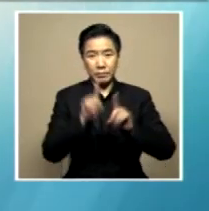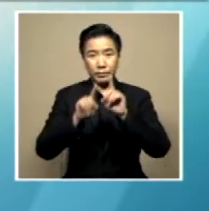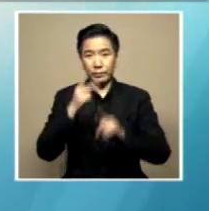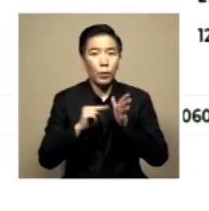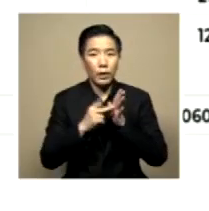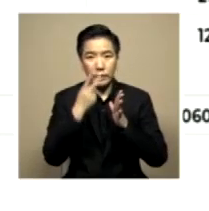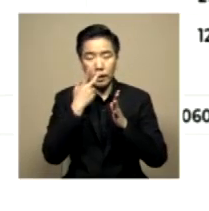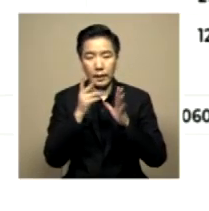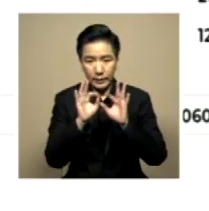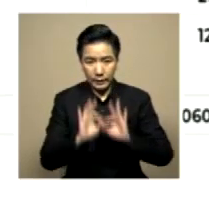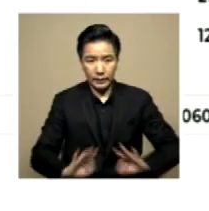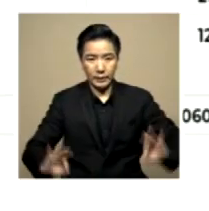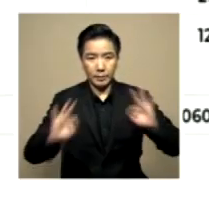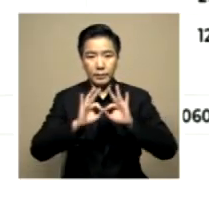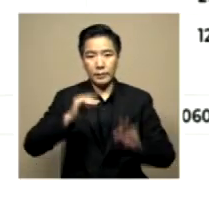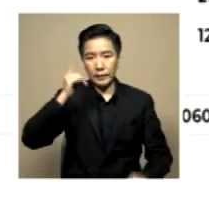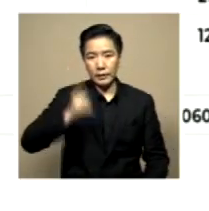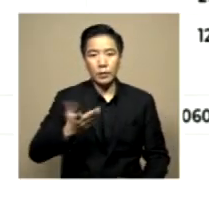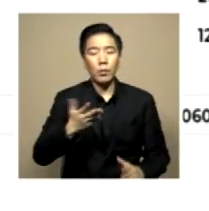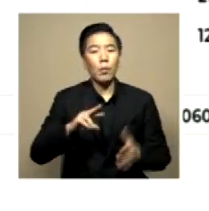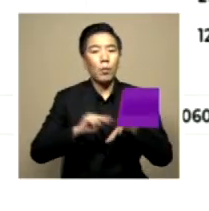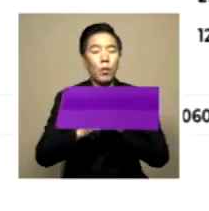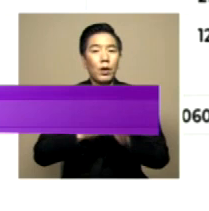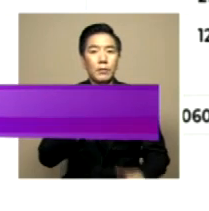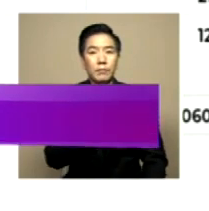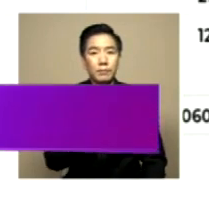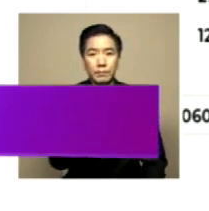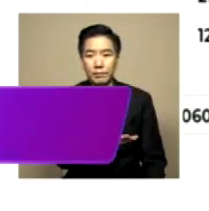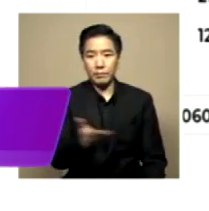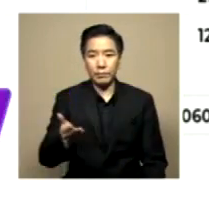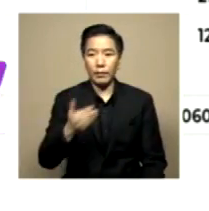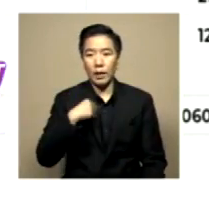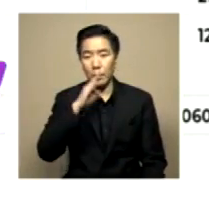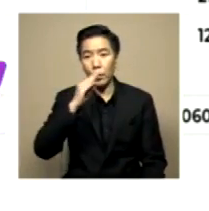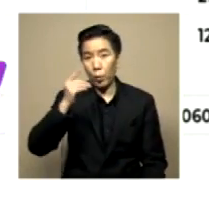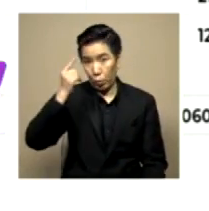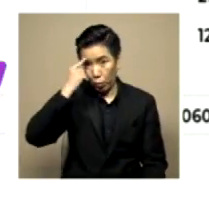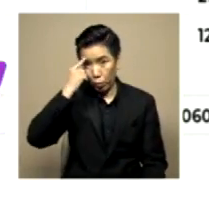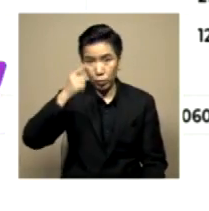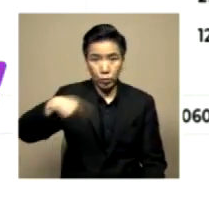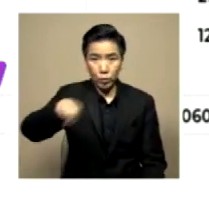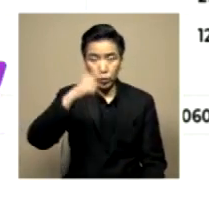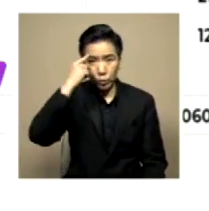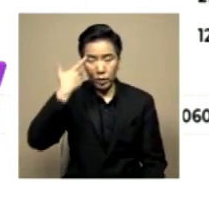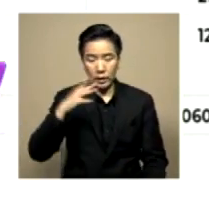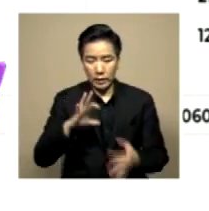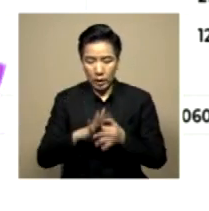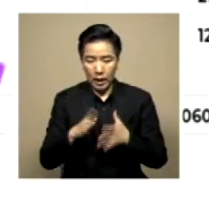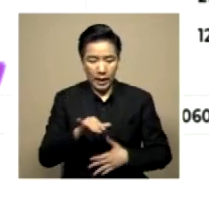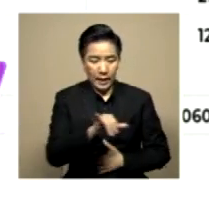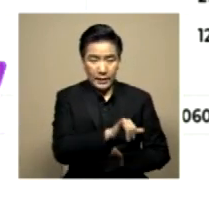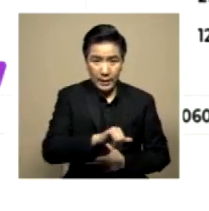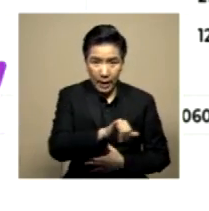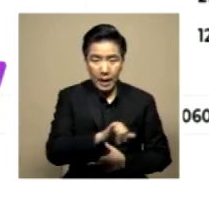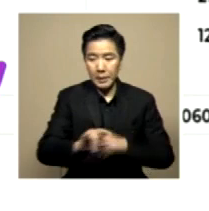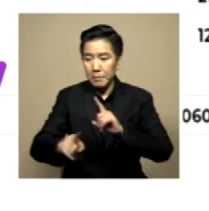เนี่ยอันนี้เริ่มลดลงเมื่อครบกำหนด14วันของการแสดงอาการไปแล้วแต่ที่น่าสังเกตที่วันนี้ทางคุณหมอทวีสินบอกไว้นะ